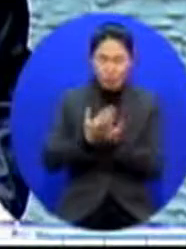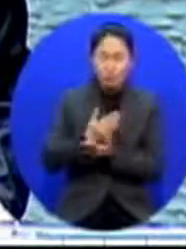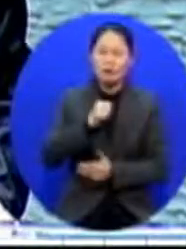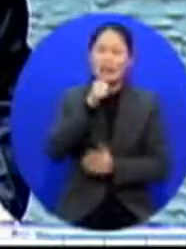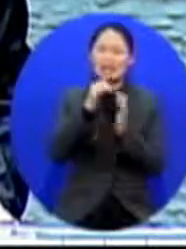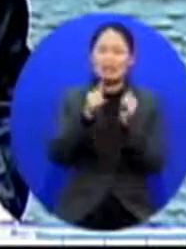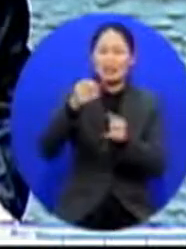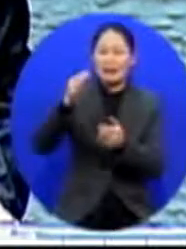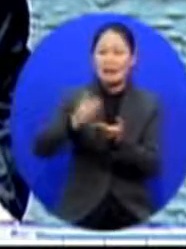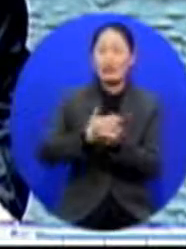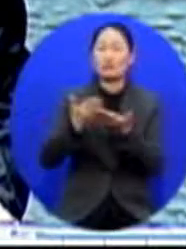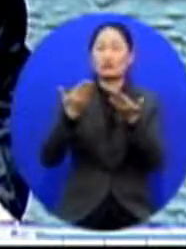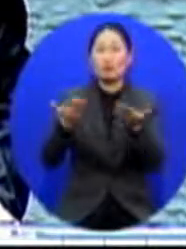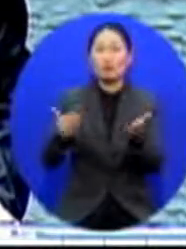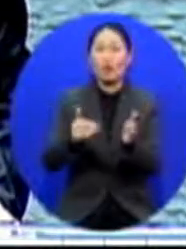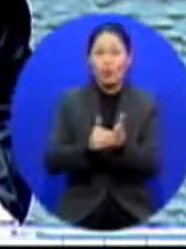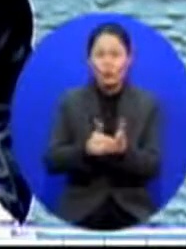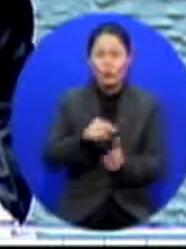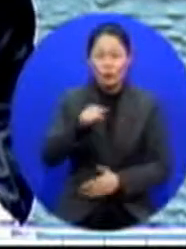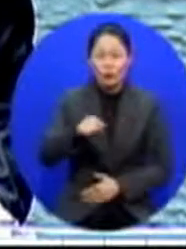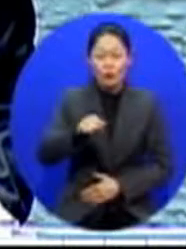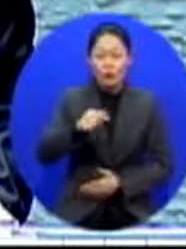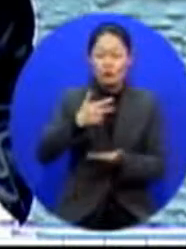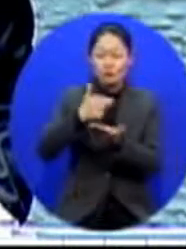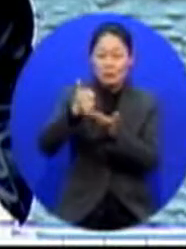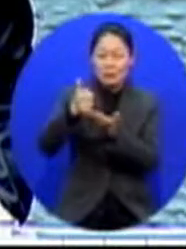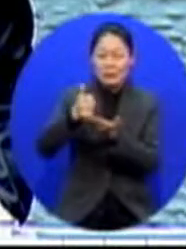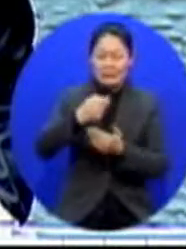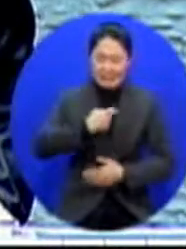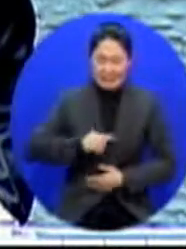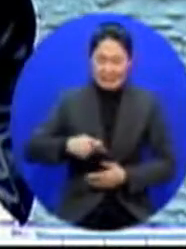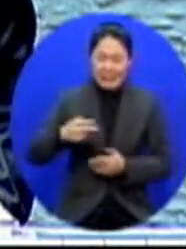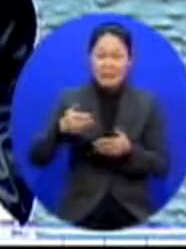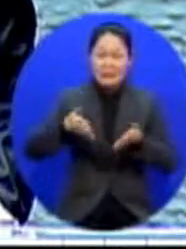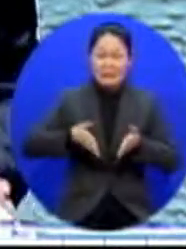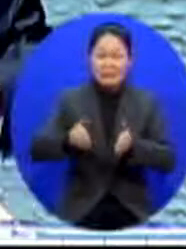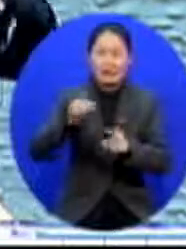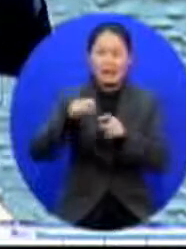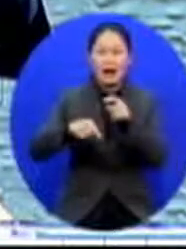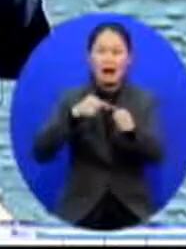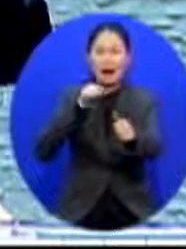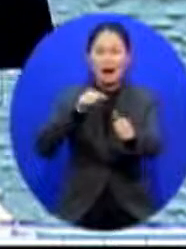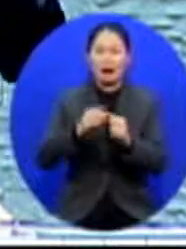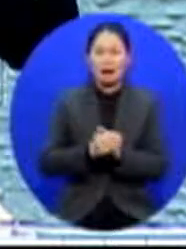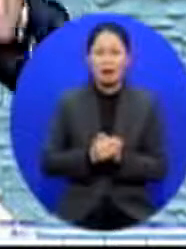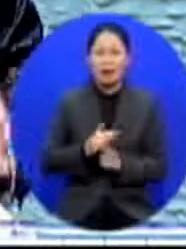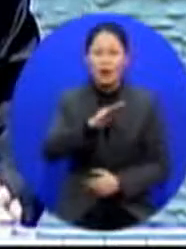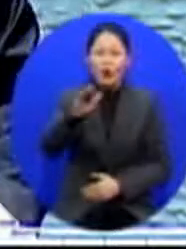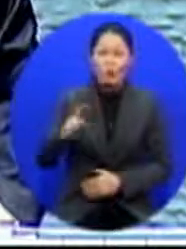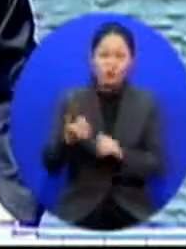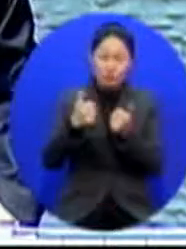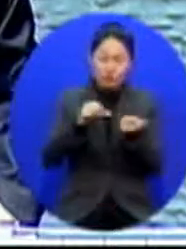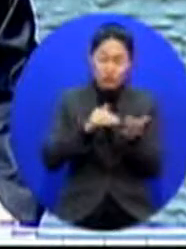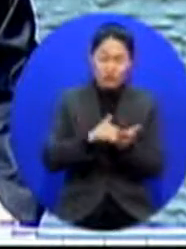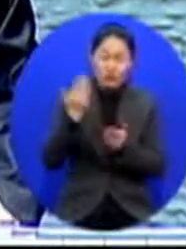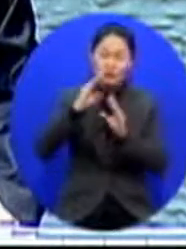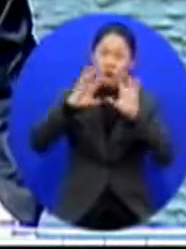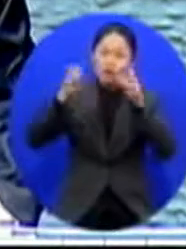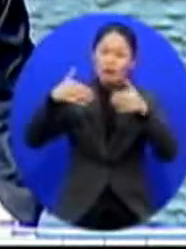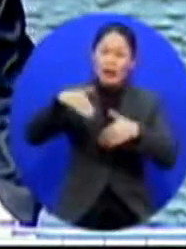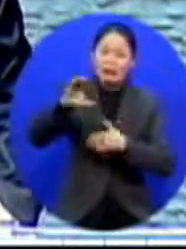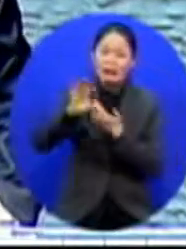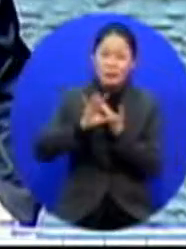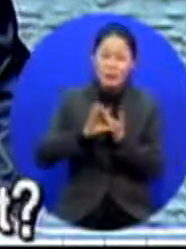나눠주고 그리고 더 주위에 제자의 길을 가라 아니 여러분이 죽어서 천국에 간다면